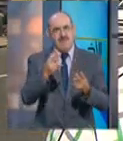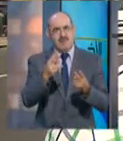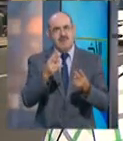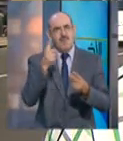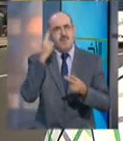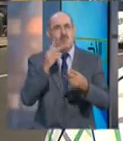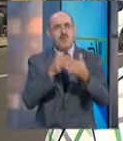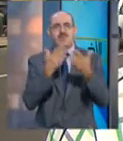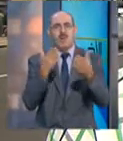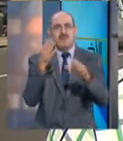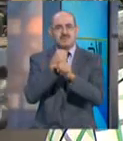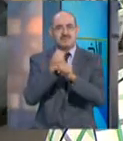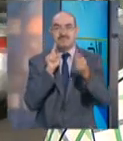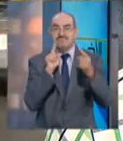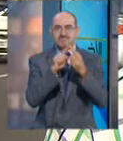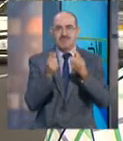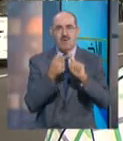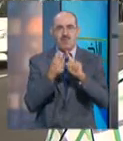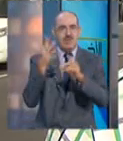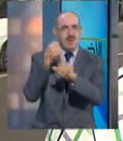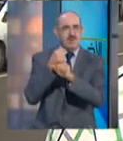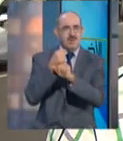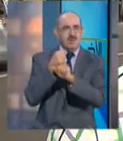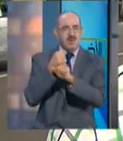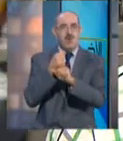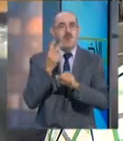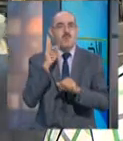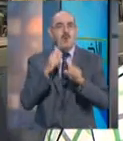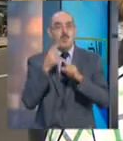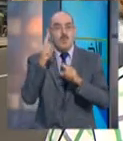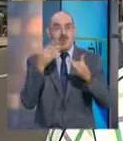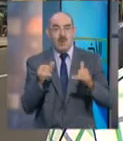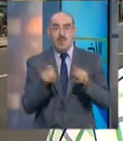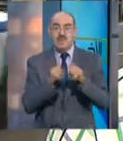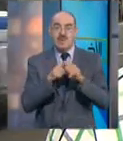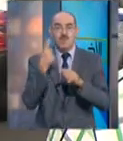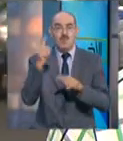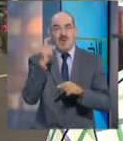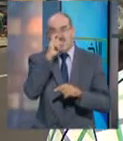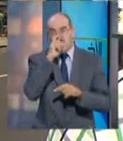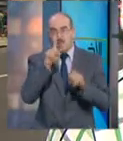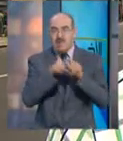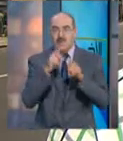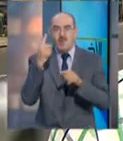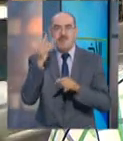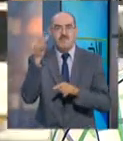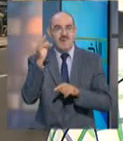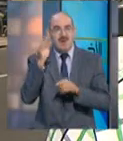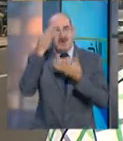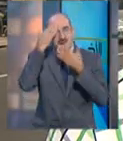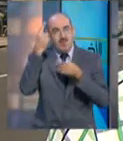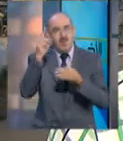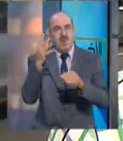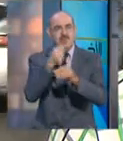الشمل. فرصة وفرصة كبيرة جدا للجزائر وللأشقاء العرب وللإخوة الفلسطينيين في